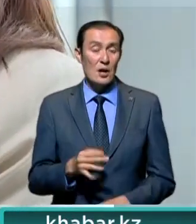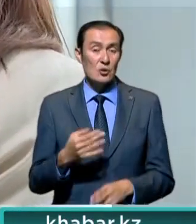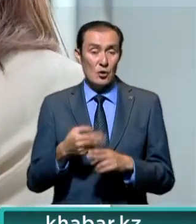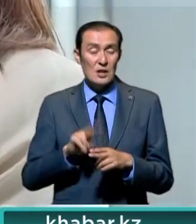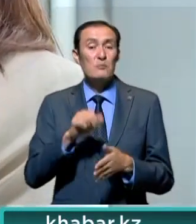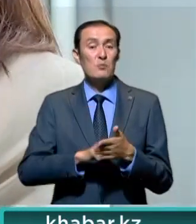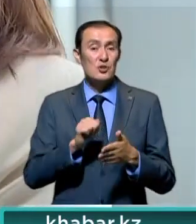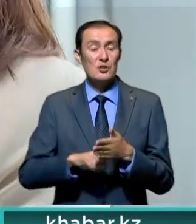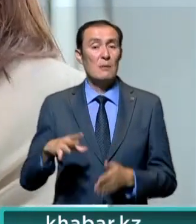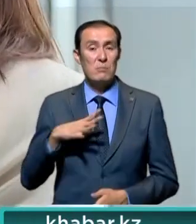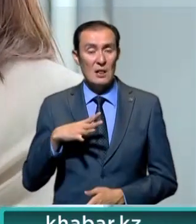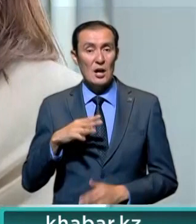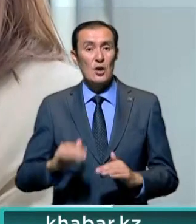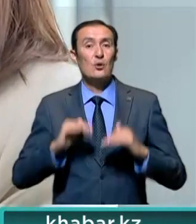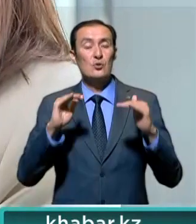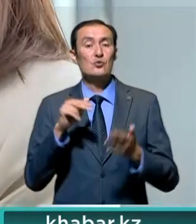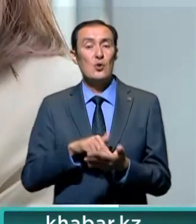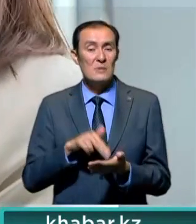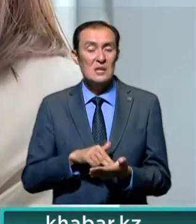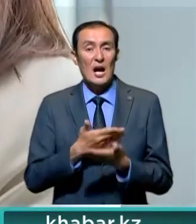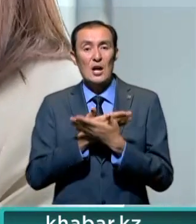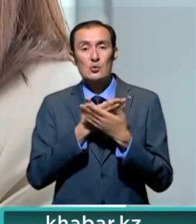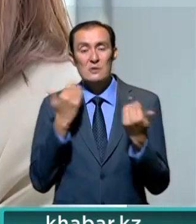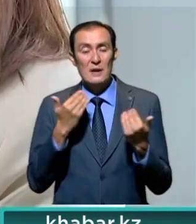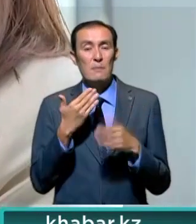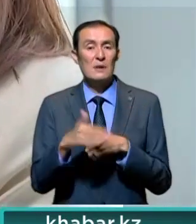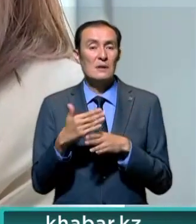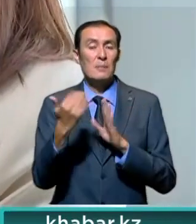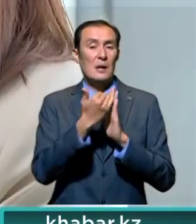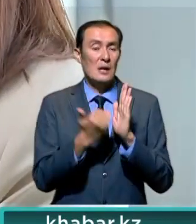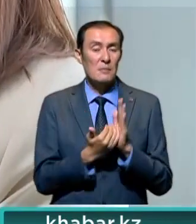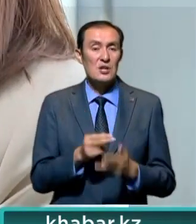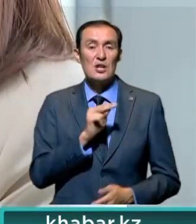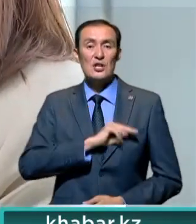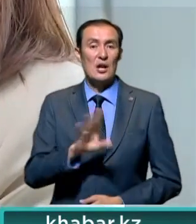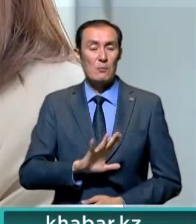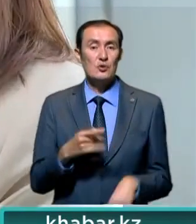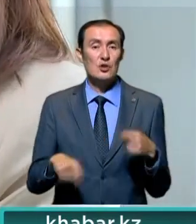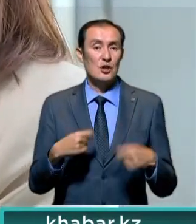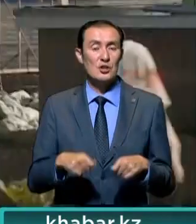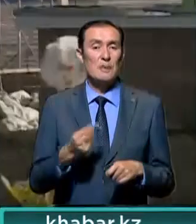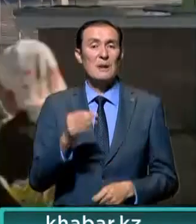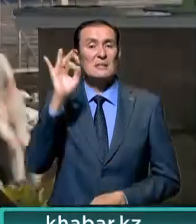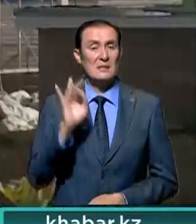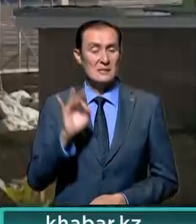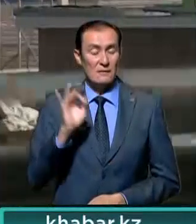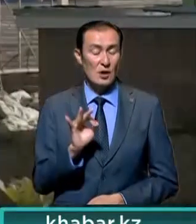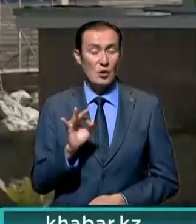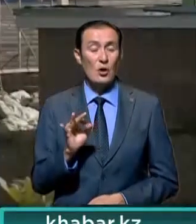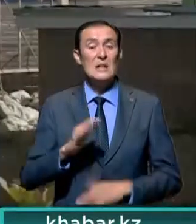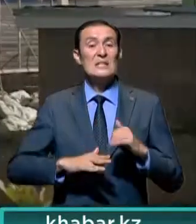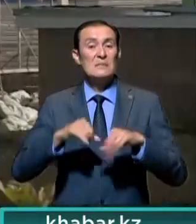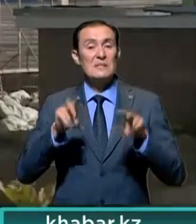что причиной этому является рост цен, отсутствие эффективных ипотечных кредитов и неработающие рыночные ставки. Но